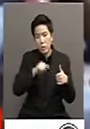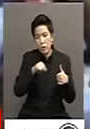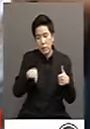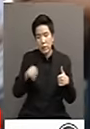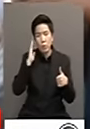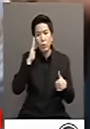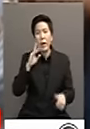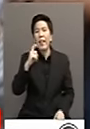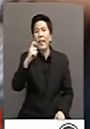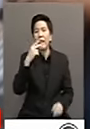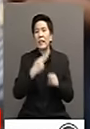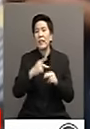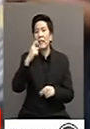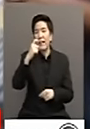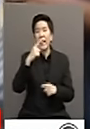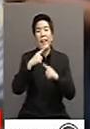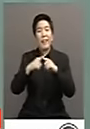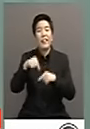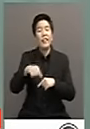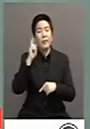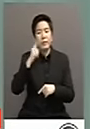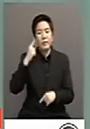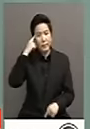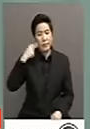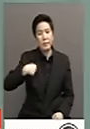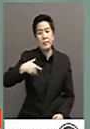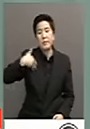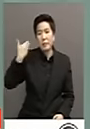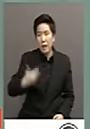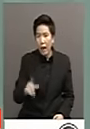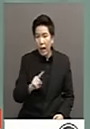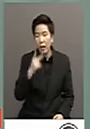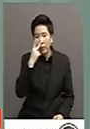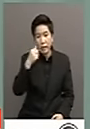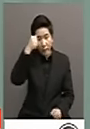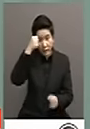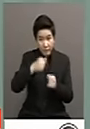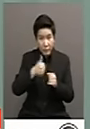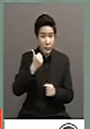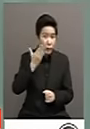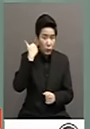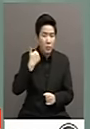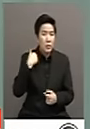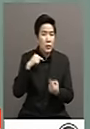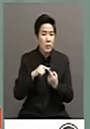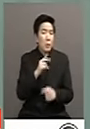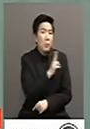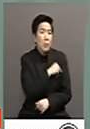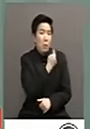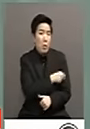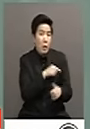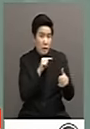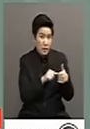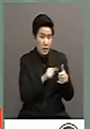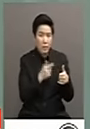คุณเอ็กซ์จักรกิจไม่พอใจอย่างไรนะครับท้ายที่สุดแล้วถ้ายังจำกันได้ก่อนหน้านี้ทั้งคุณหมอนิ่มแล้วก็ครอบ